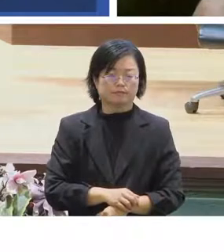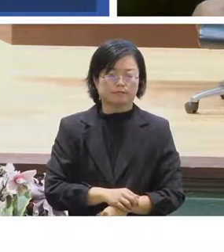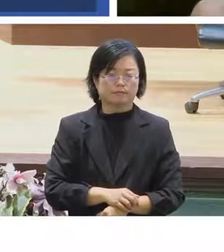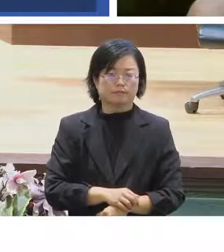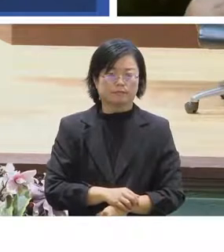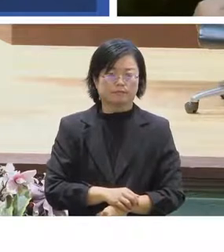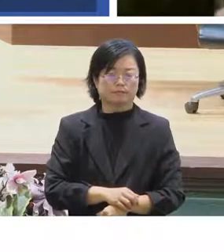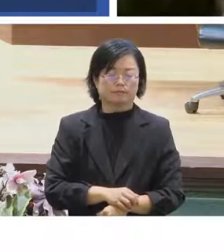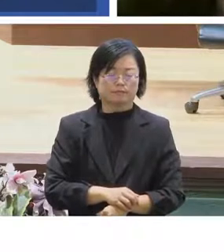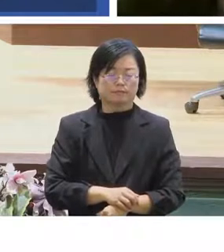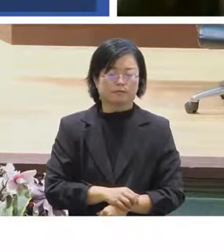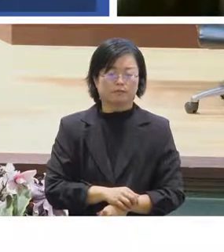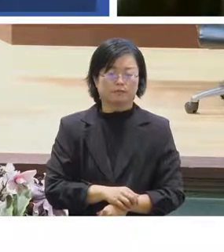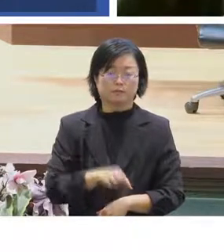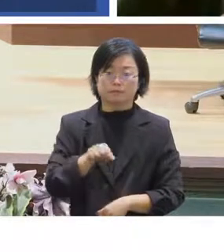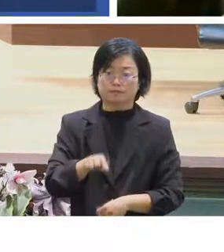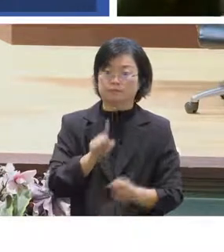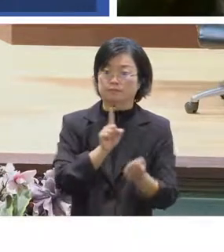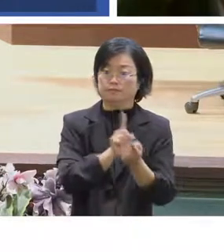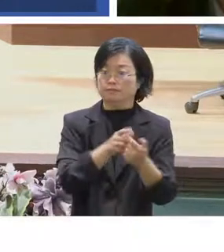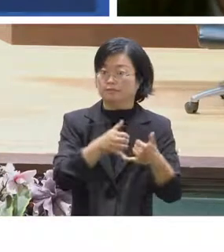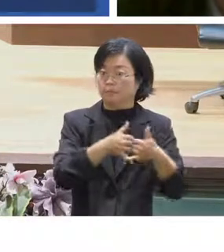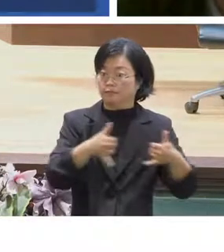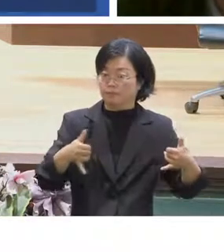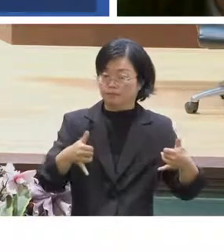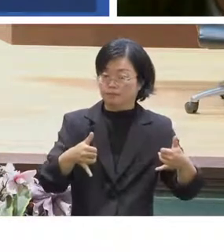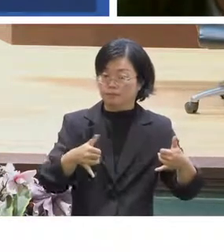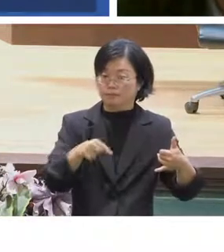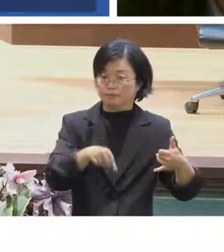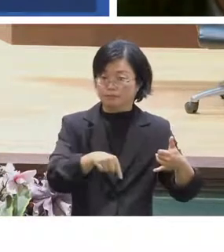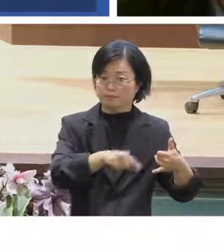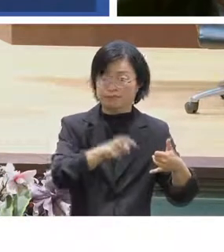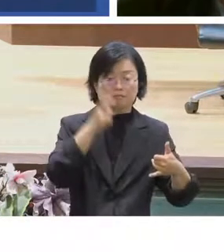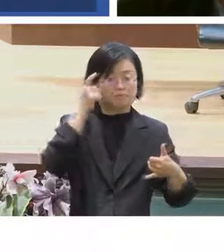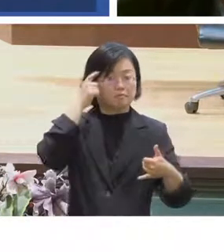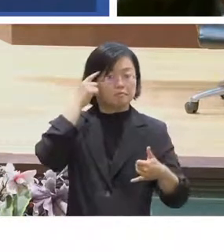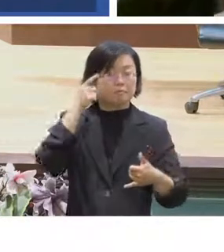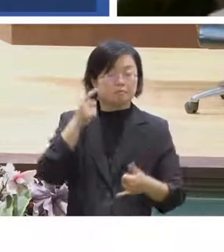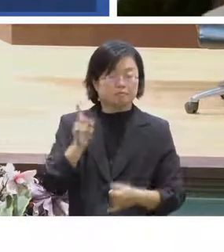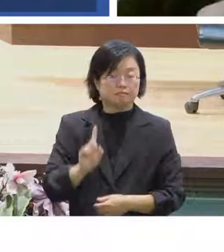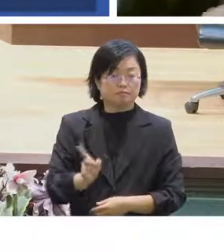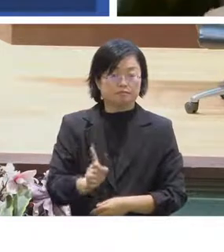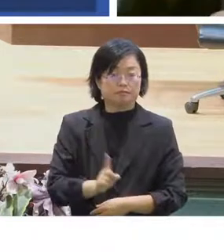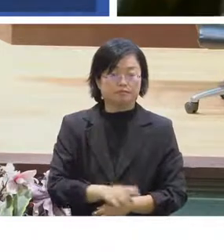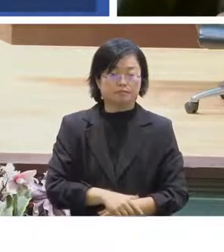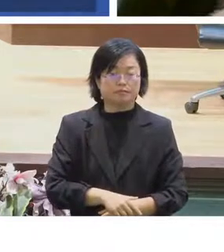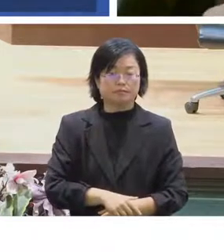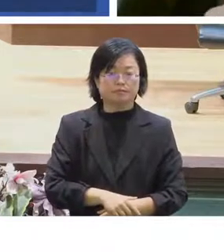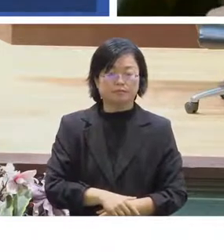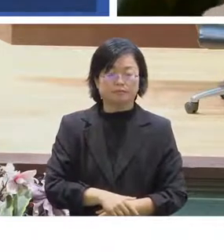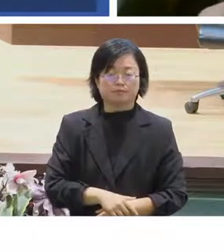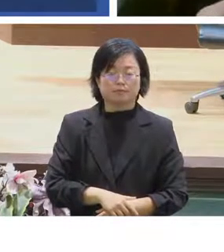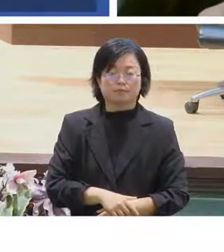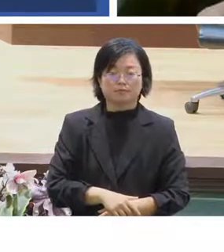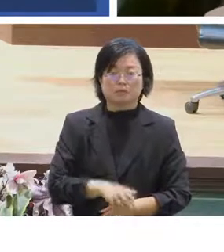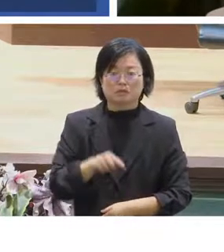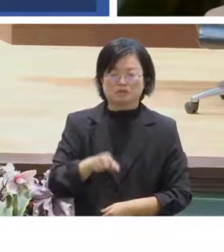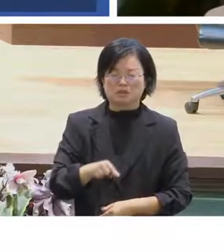就对于民间来说就是比较 unaffordable， 就是也挺贵的一